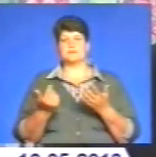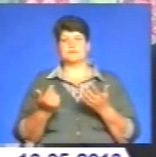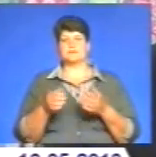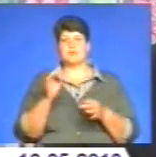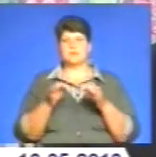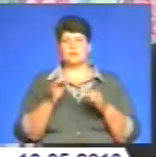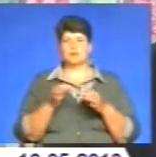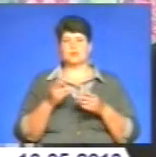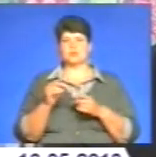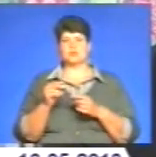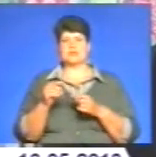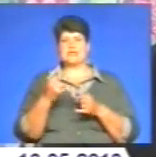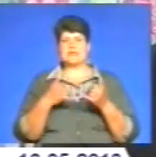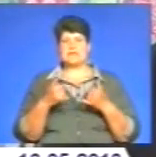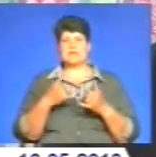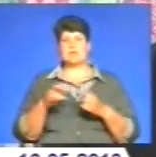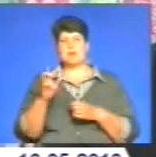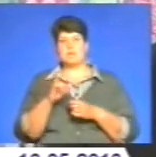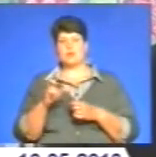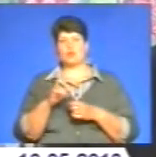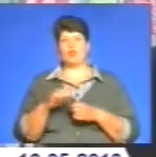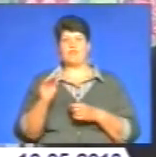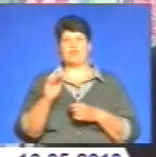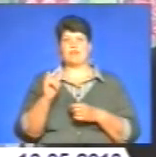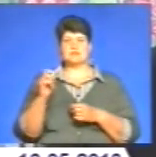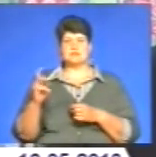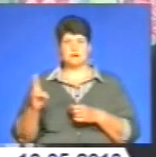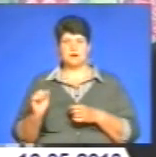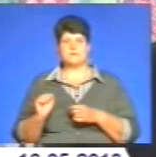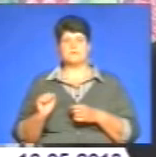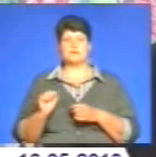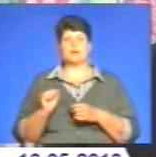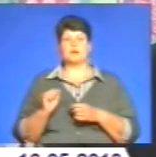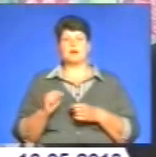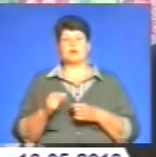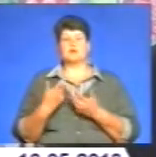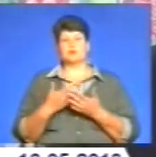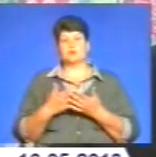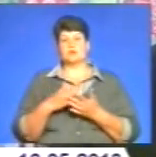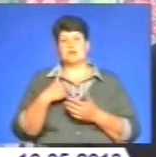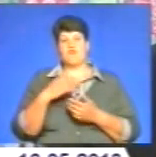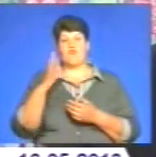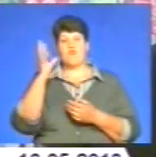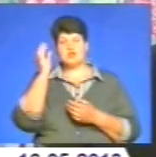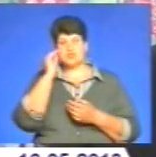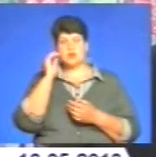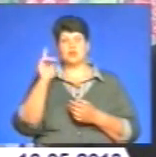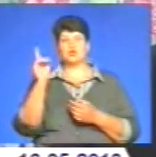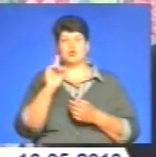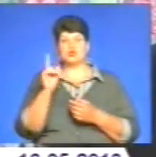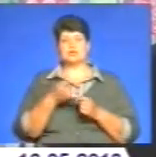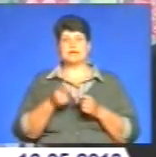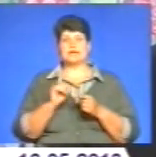природничих хімія і біологія фізика в і тут Я вважаю що такі